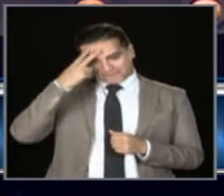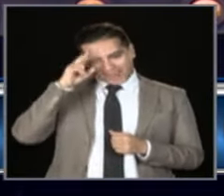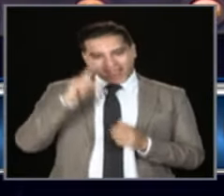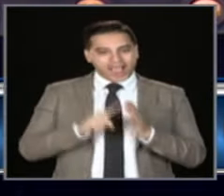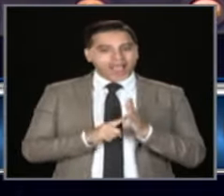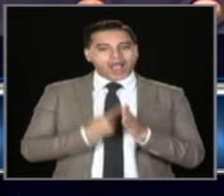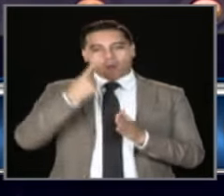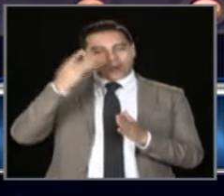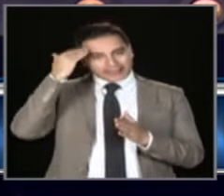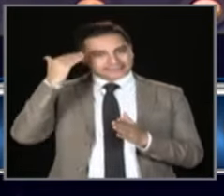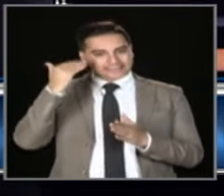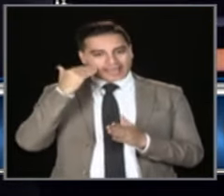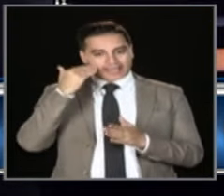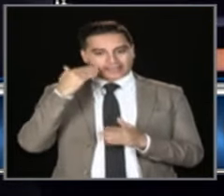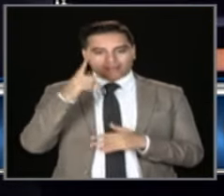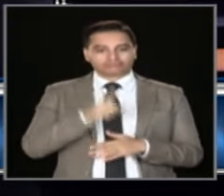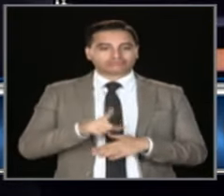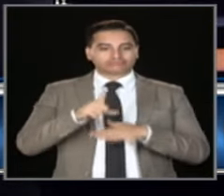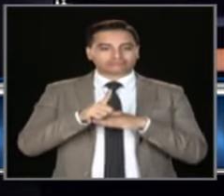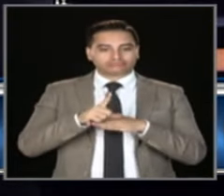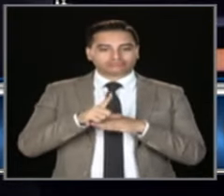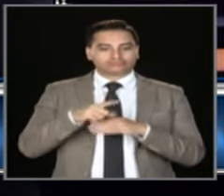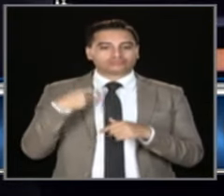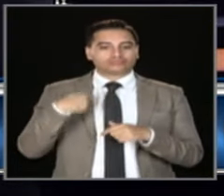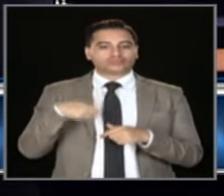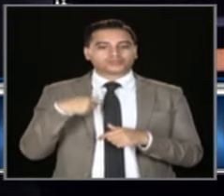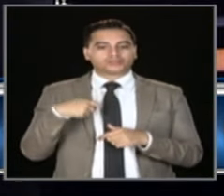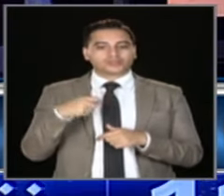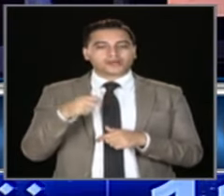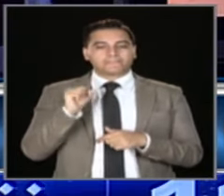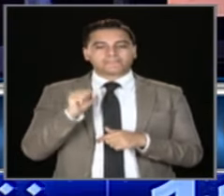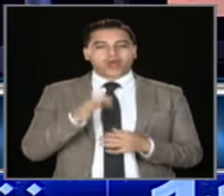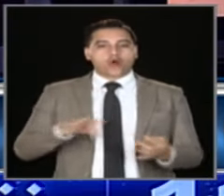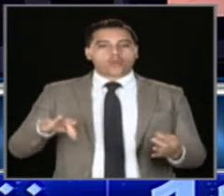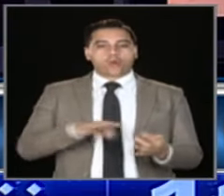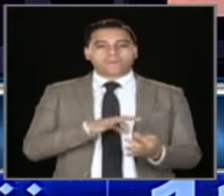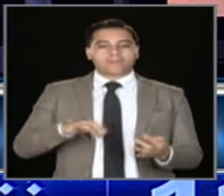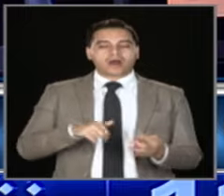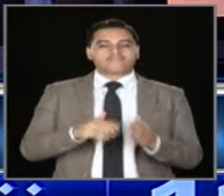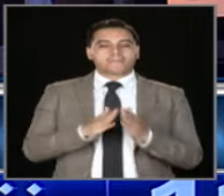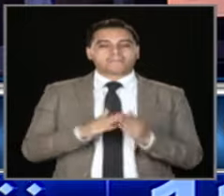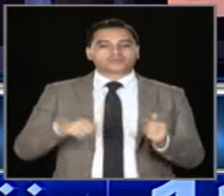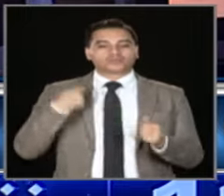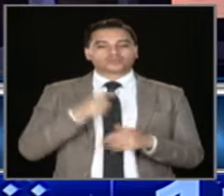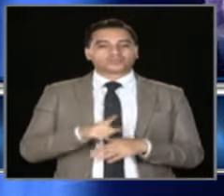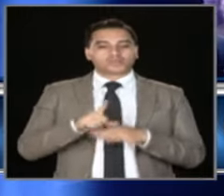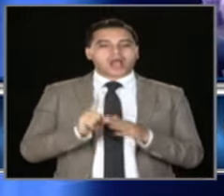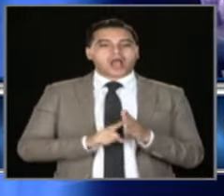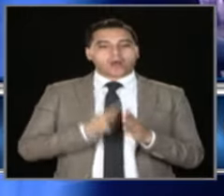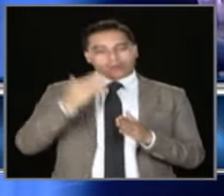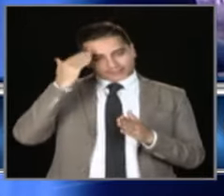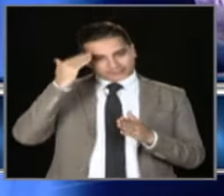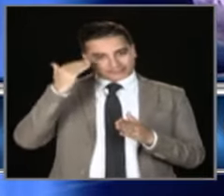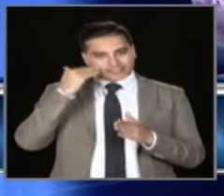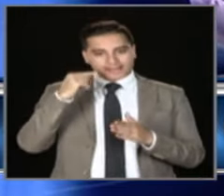من هي أول سيدة تتولى منصب مدير دار الأوبرا المصرية؟ أول